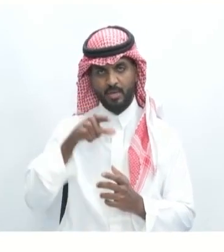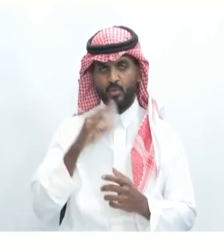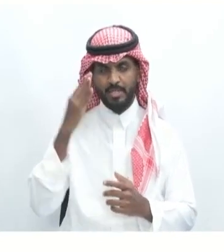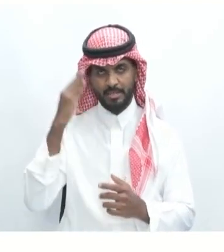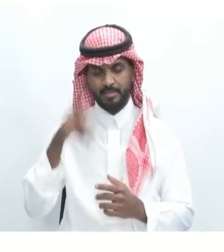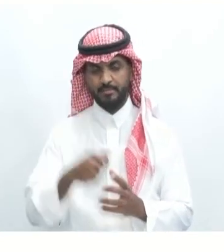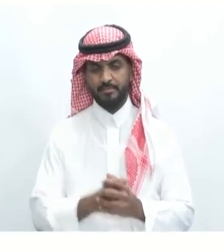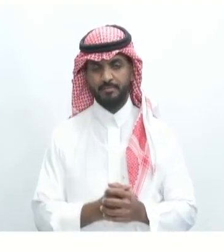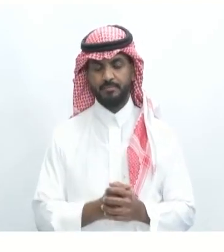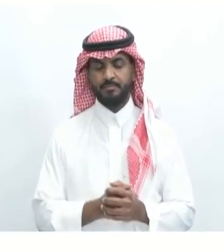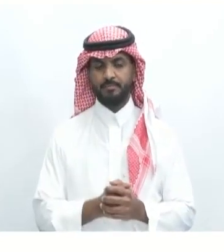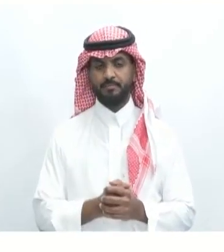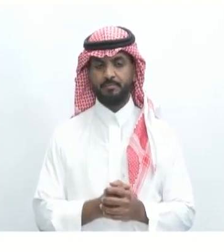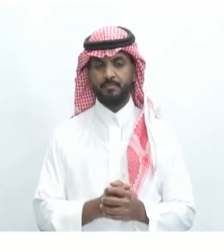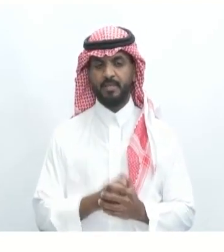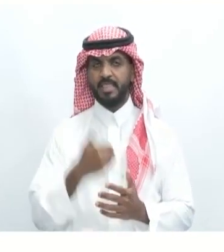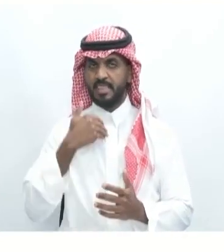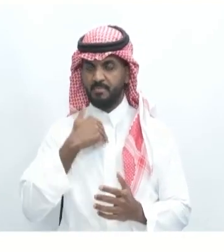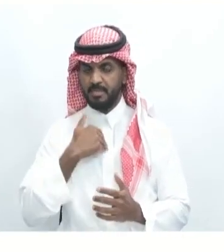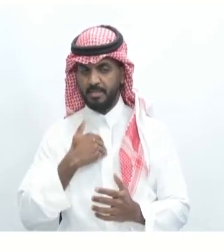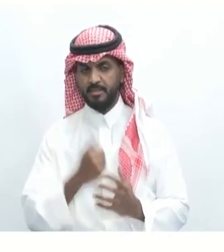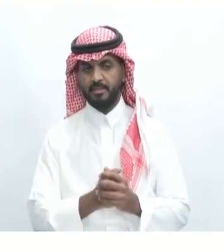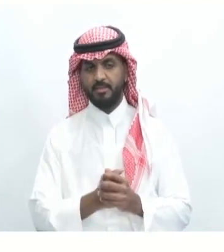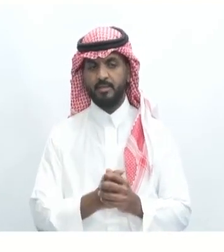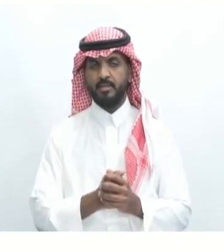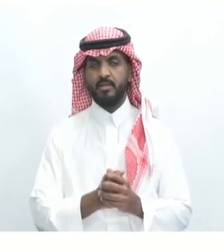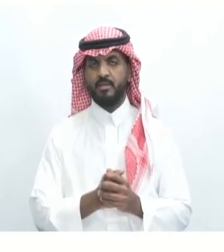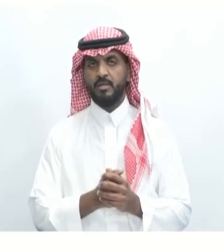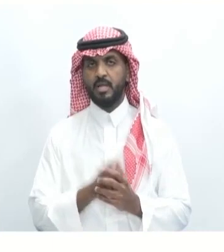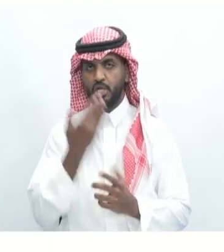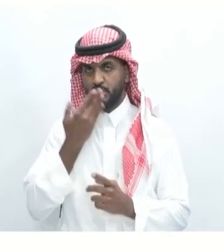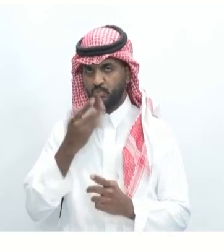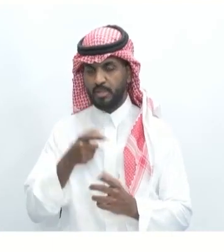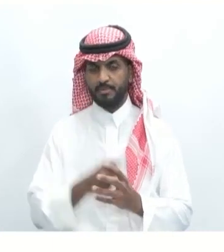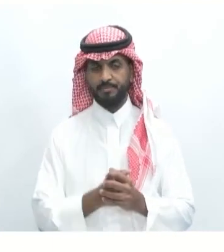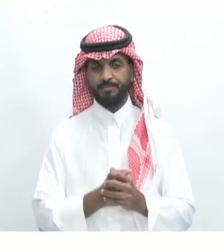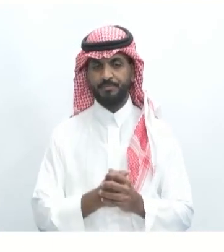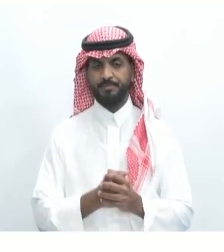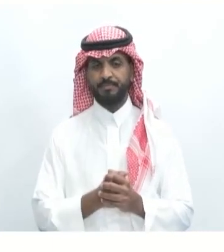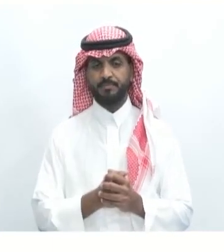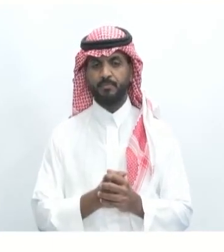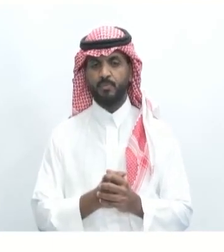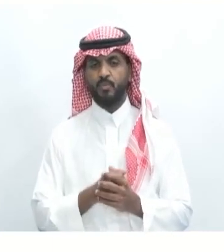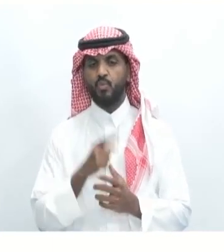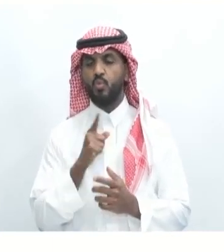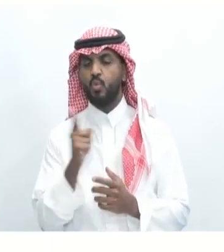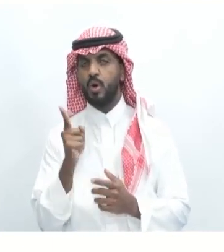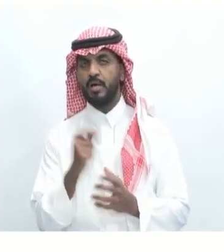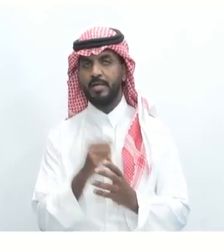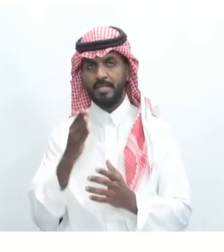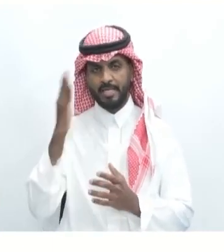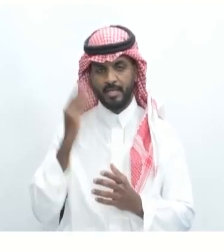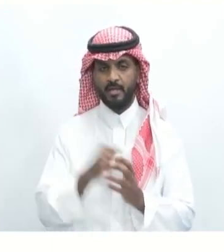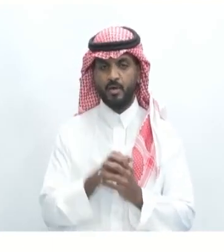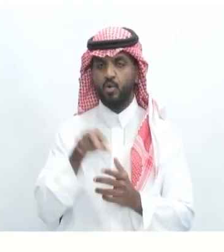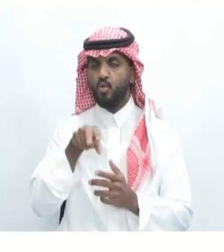انت احسنتم ممتاز نقول هنا ضمير ماذا المخاطب هو هي